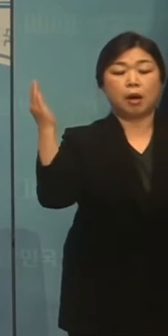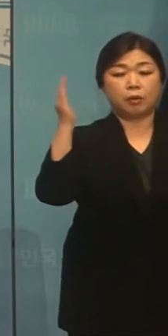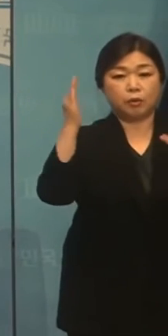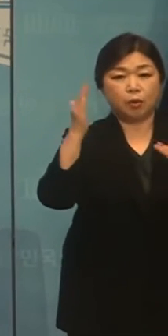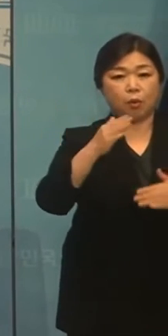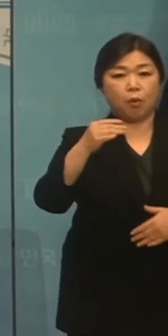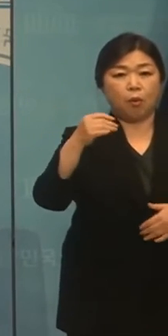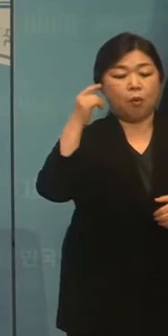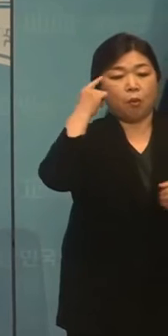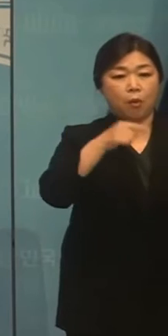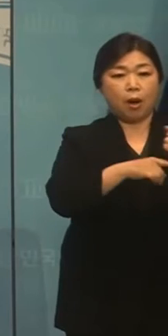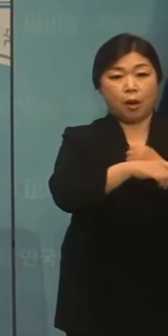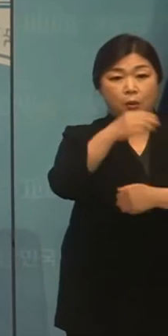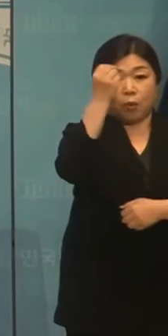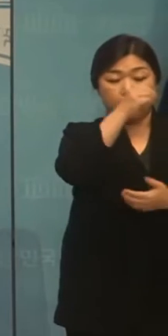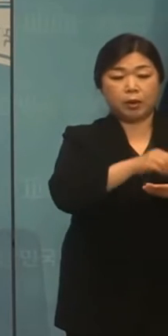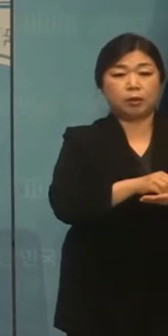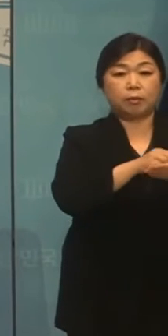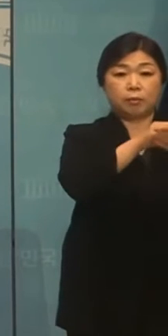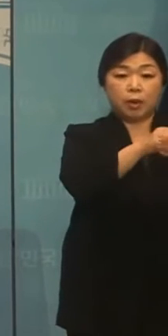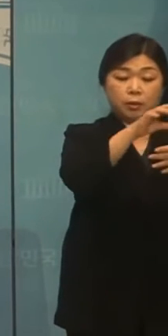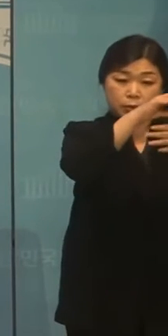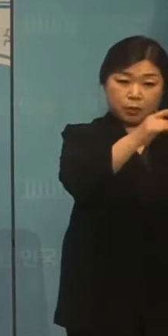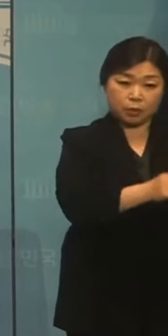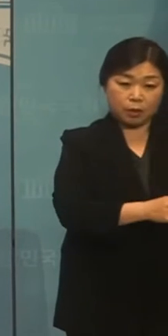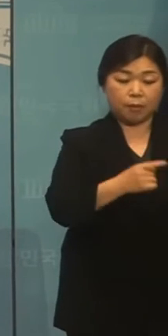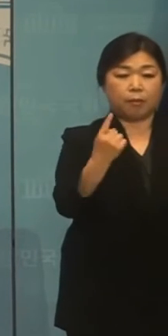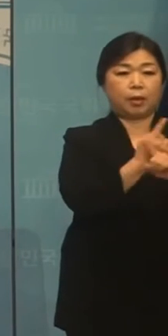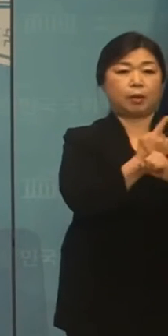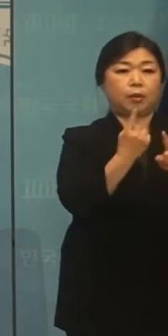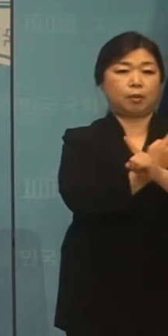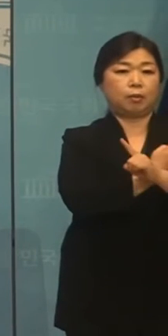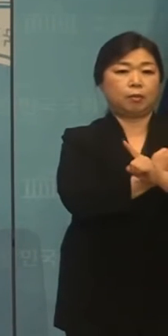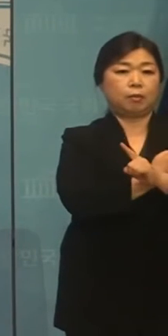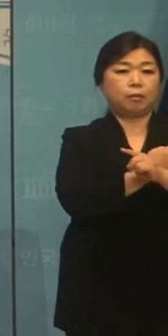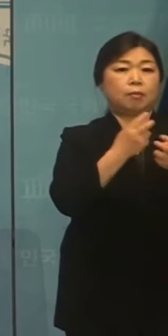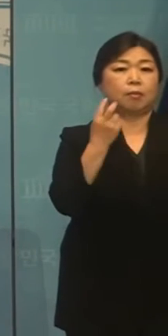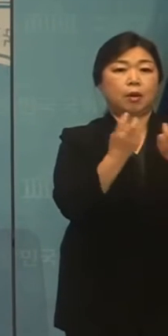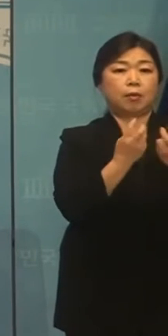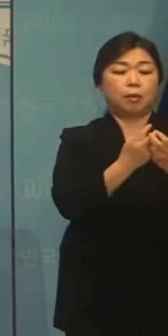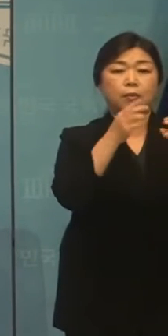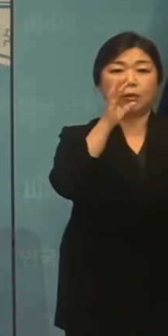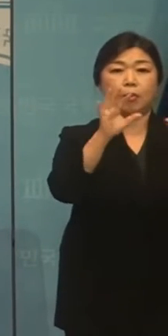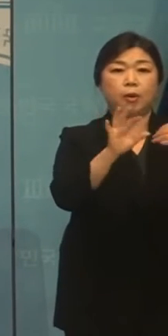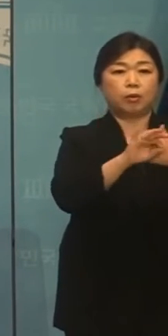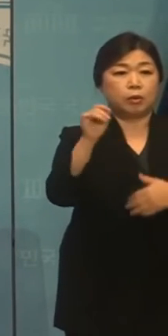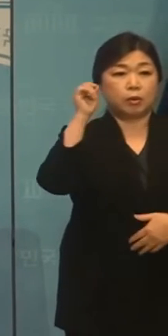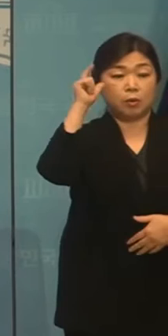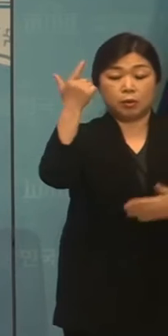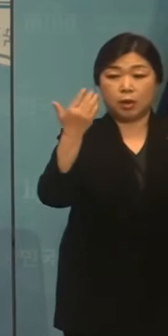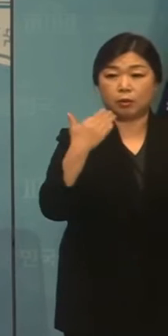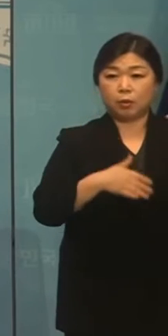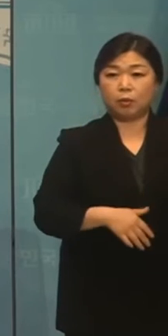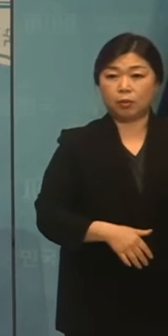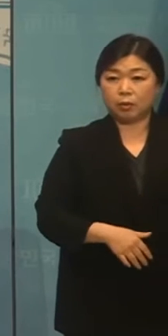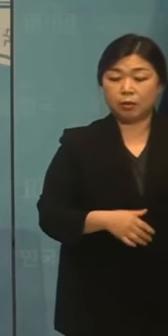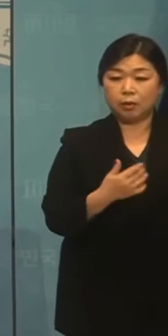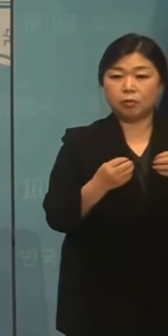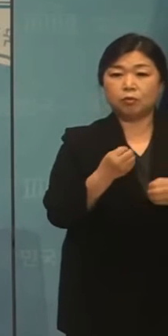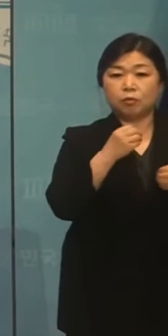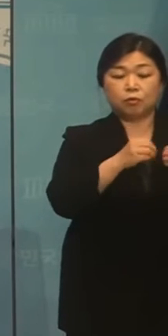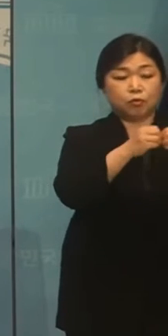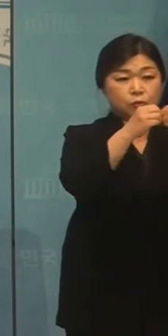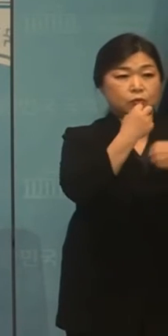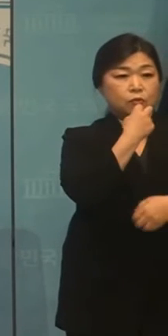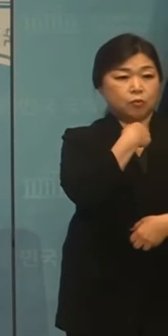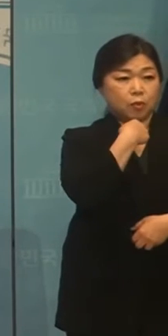과학부 입학 전형 개선 방안에 따르면 영재학교 간 중복 지원을